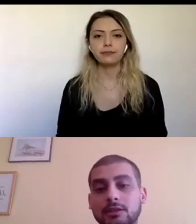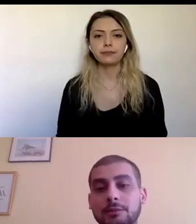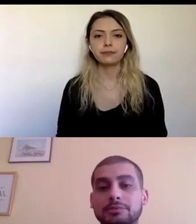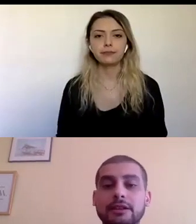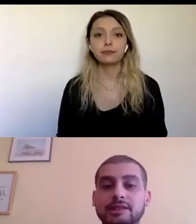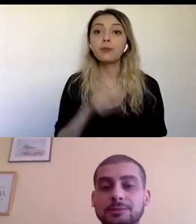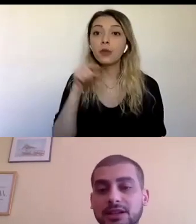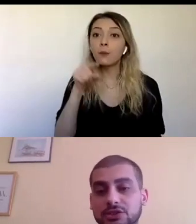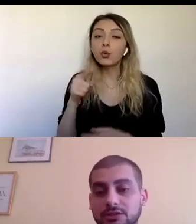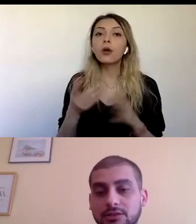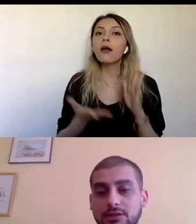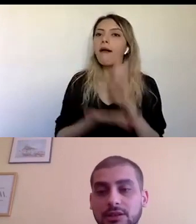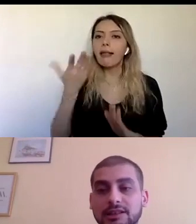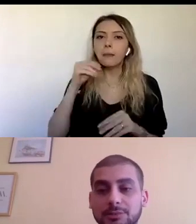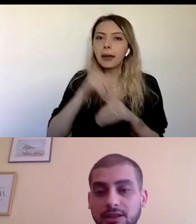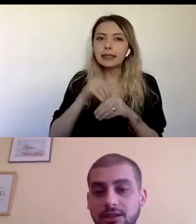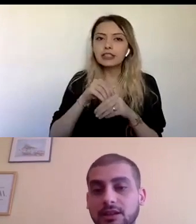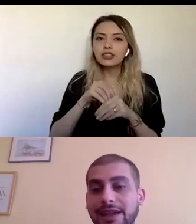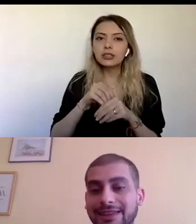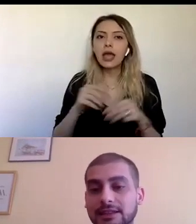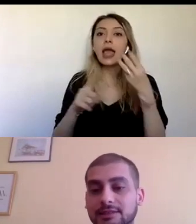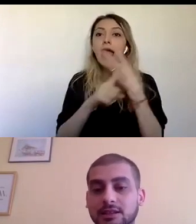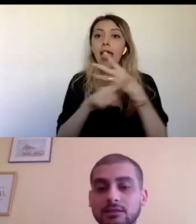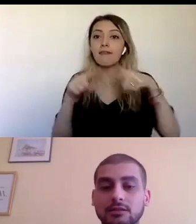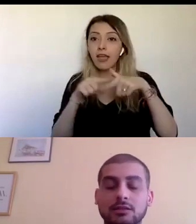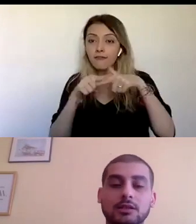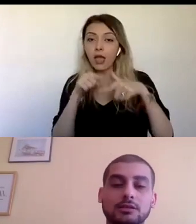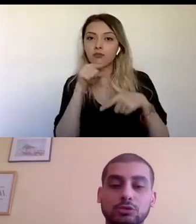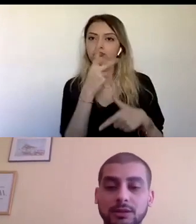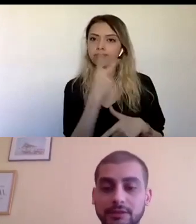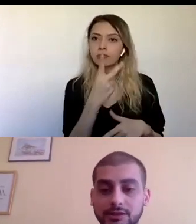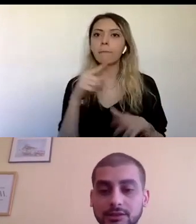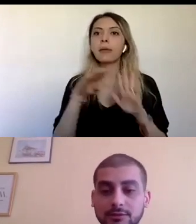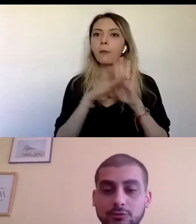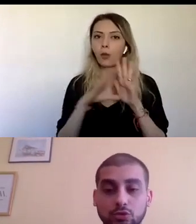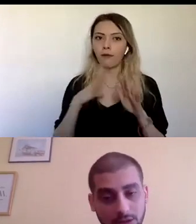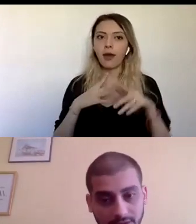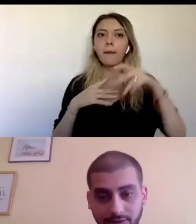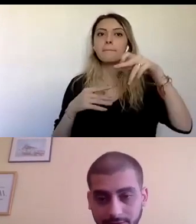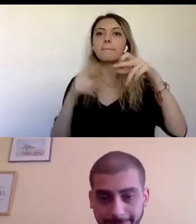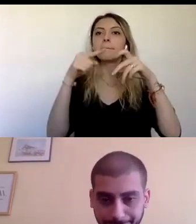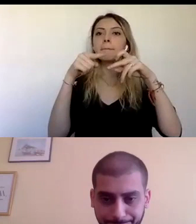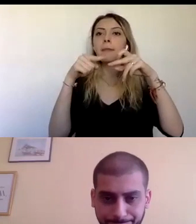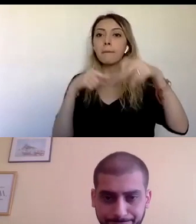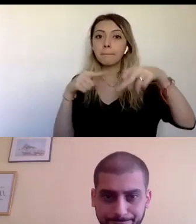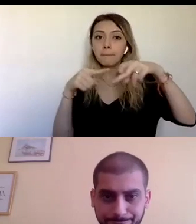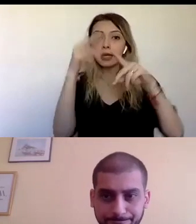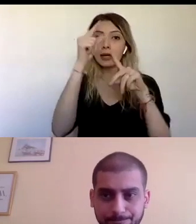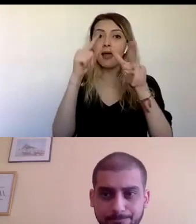FFN'in Privacy Baggage ismindeki eklentisini kullanabilirsiniz, kullanmalısınız.